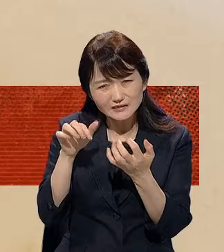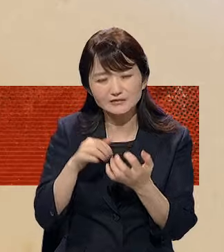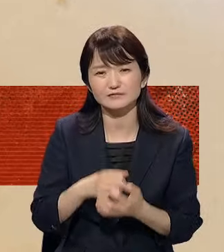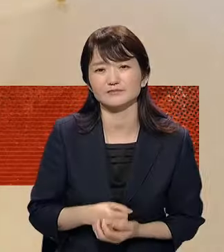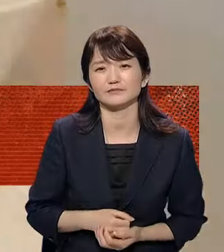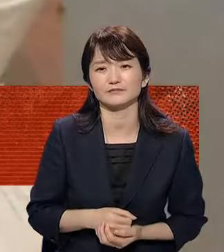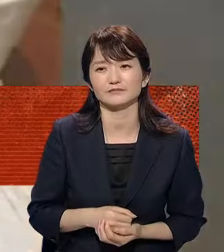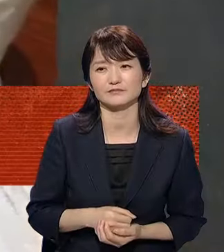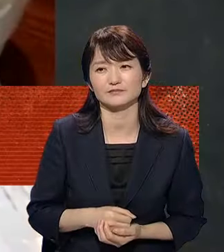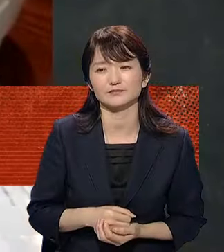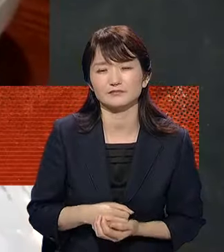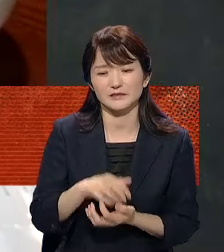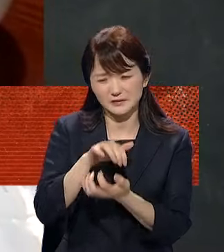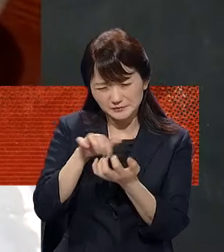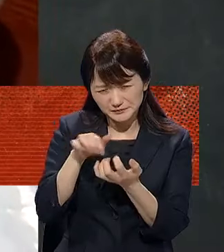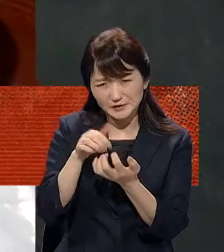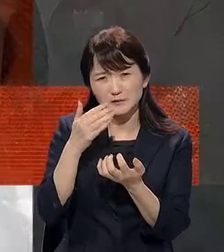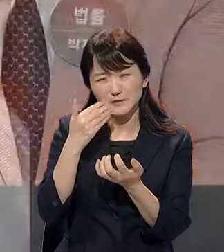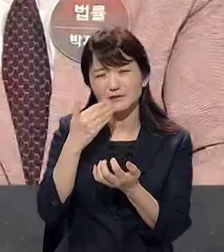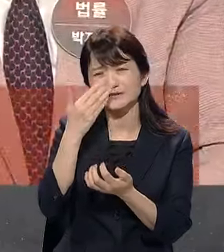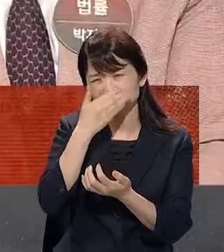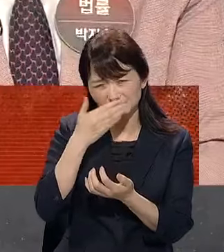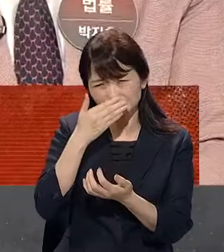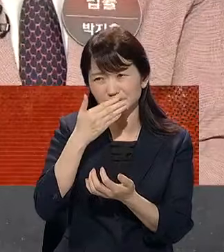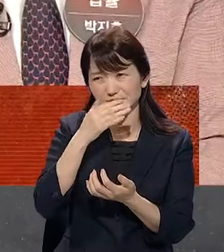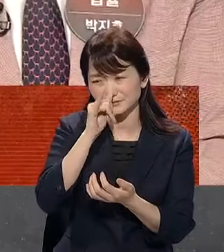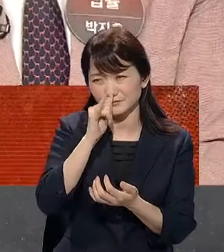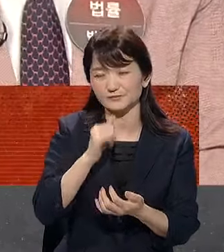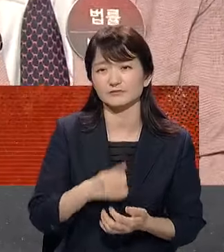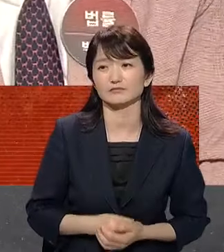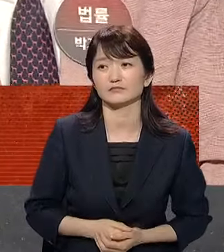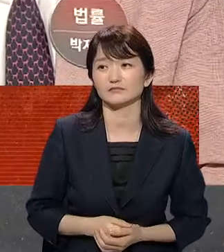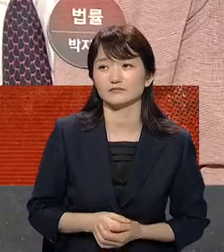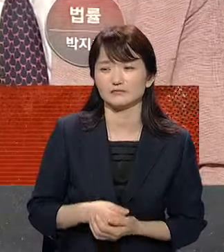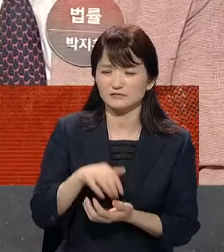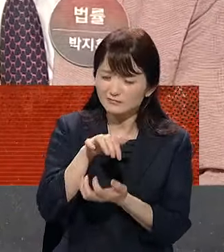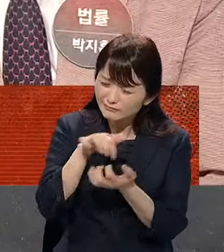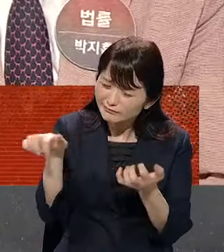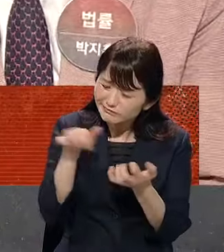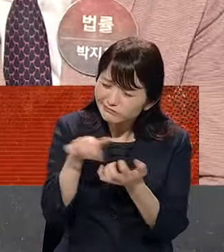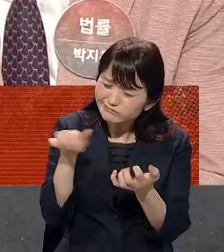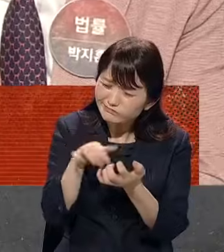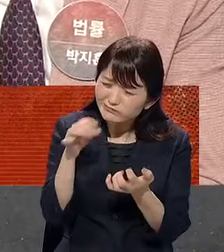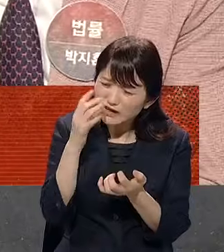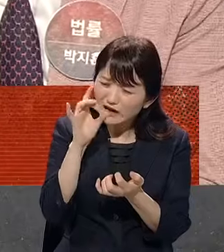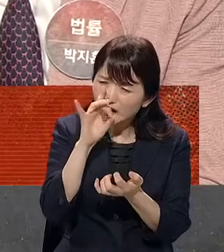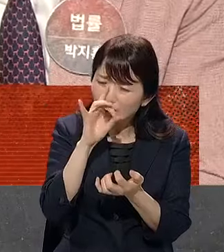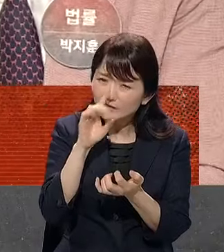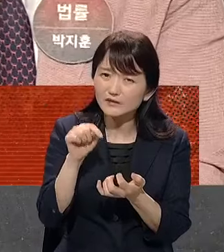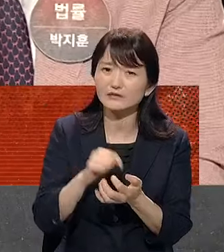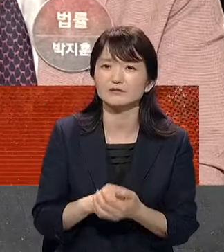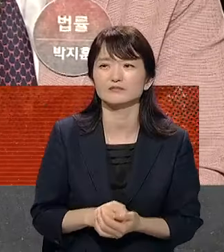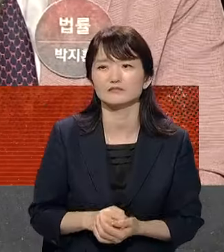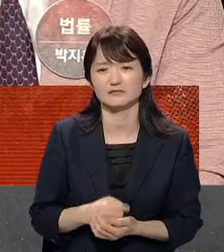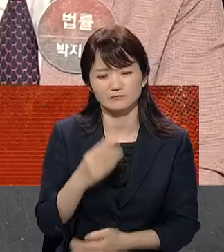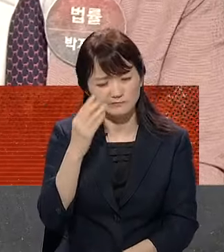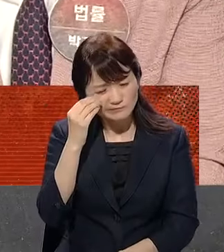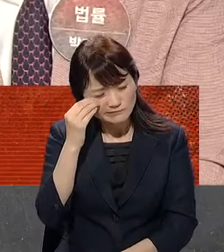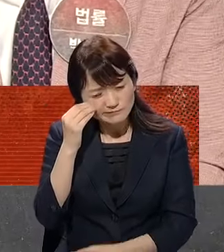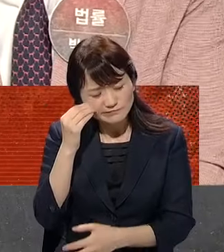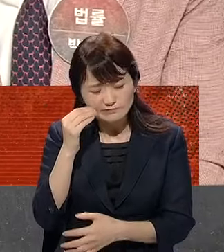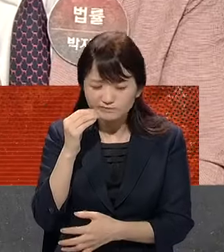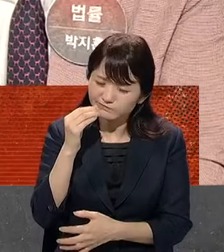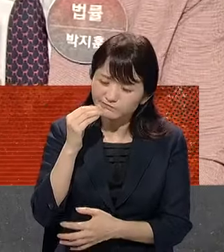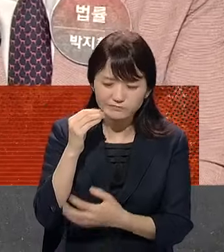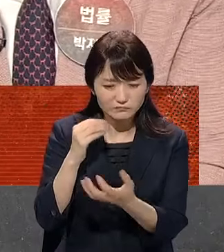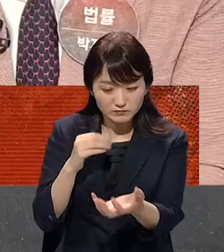씹어 먹을수록 그 단맛이 나지 그걸 해야 되는데 그런 앞만 씹어도 안 안 줄어듭니다 그래서 너무 이상해서 뭐